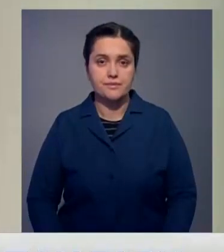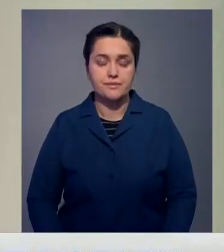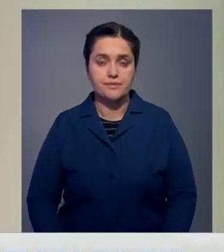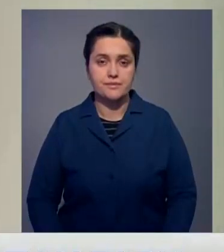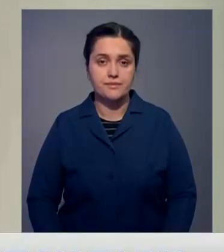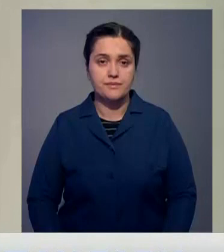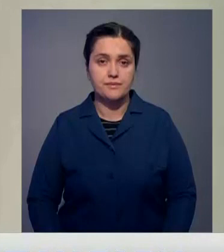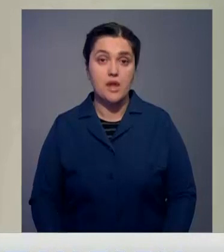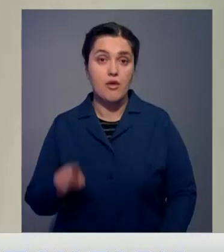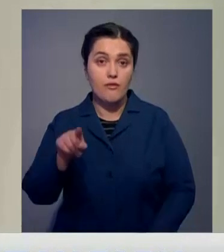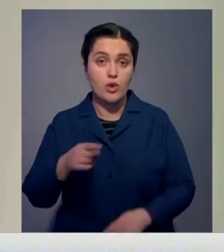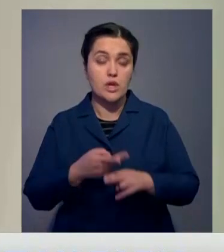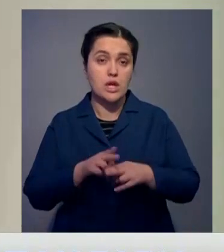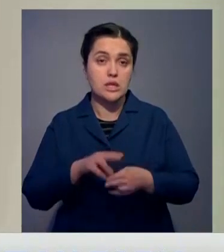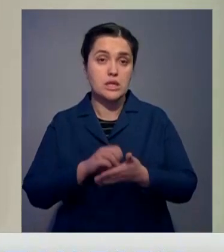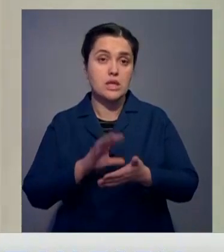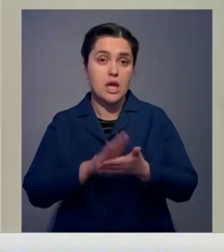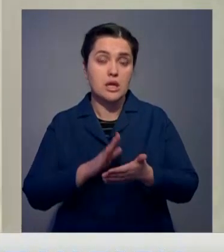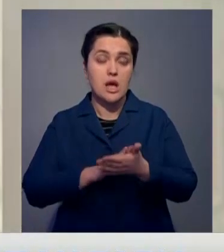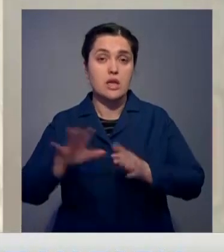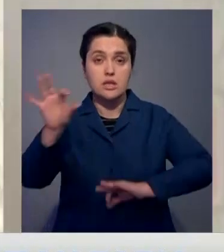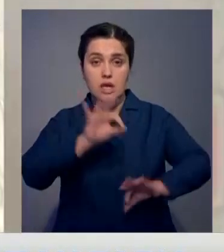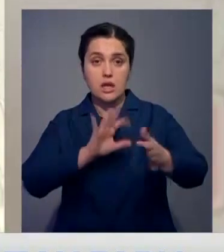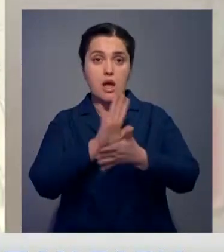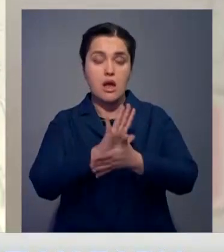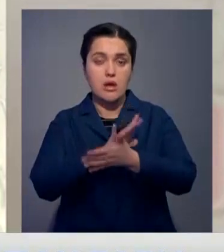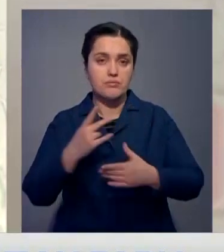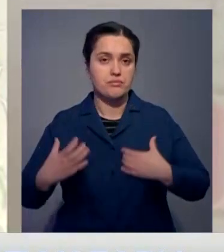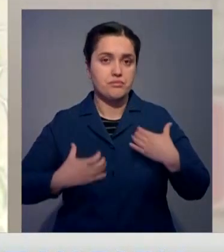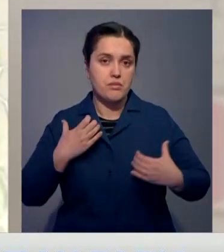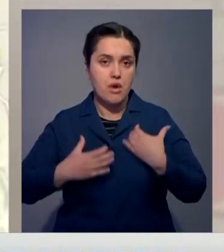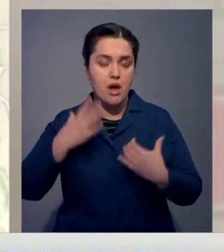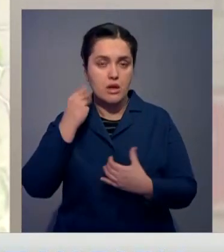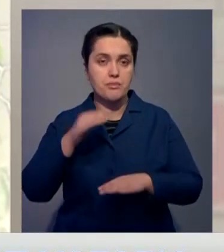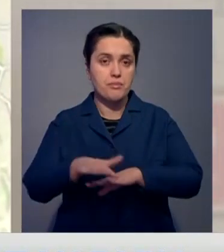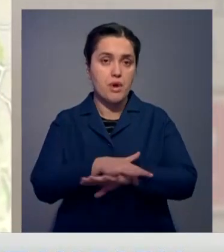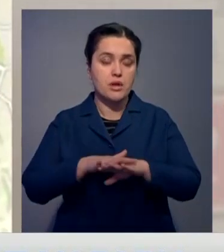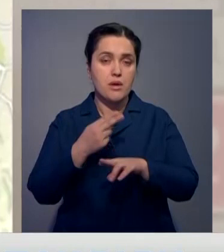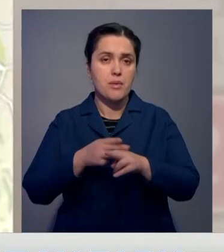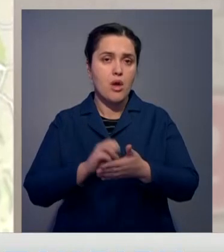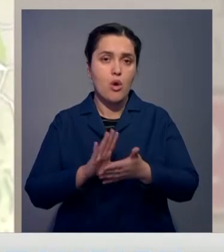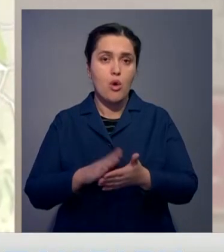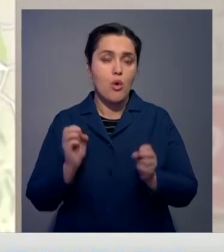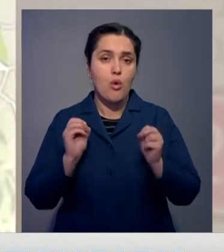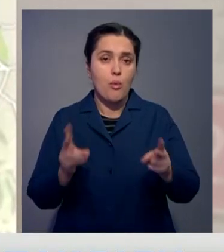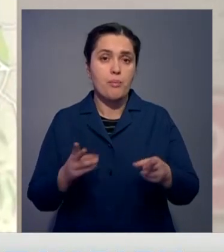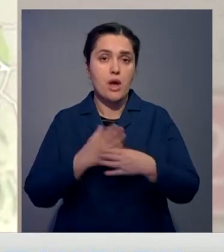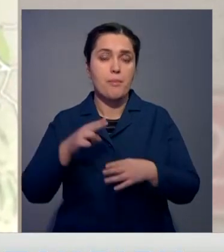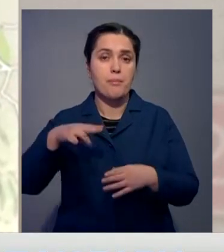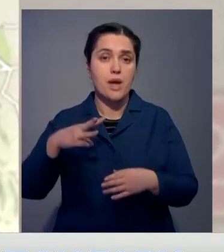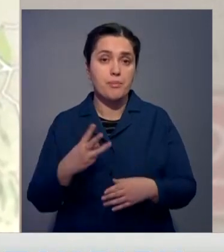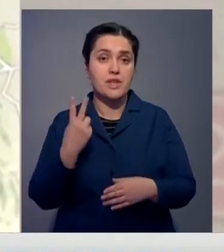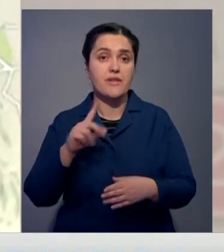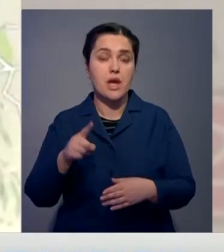Вот эти данные на карте загрязнения насторожили алматинцев пару дней назад. Показатели содержания одних из самых опасных частиц